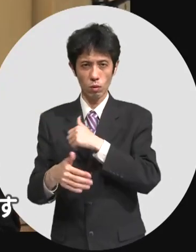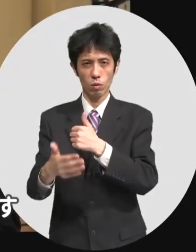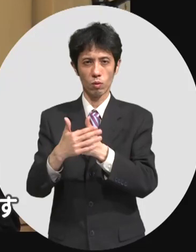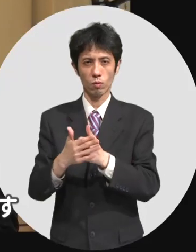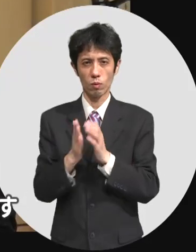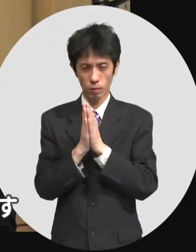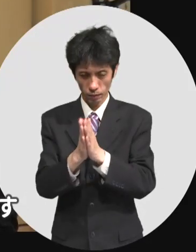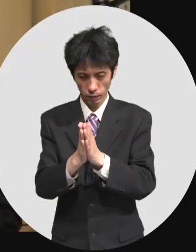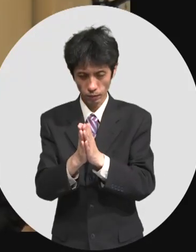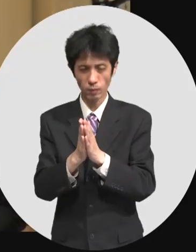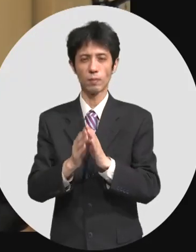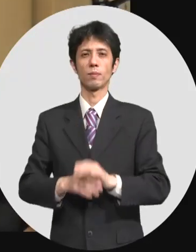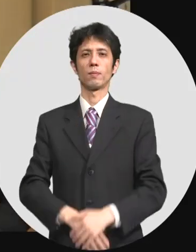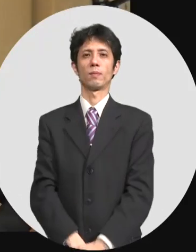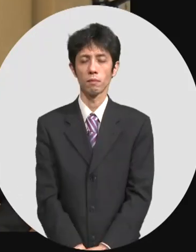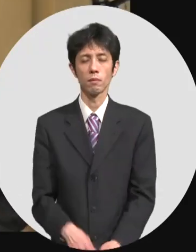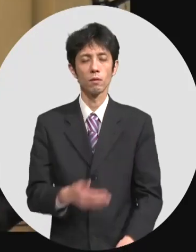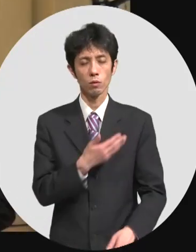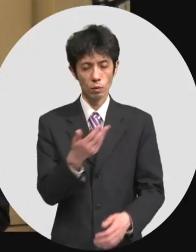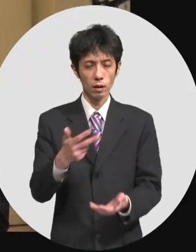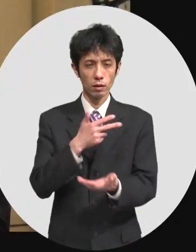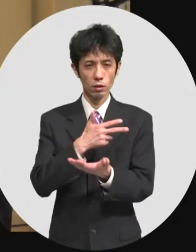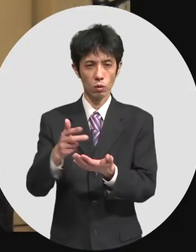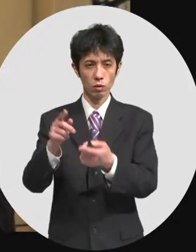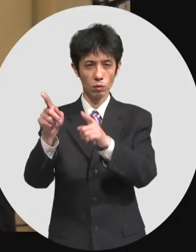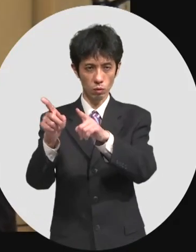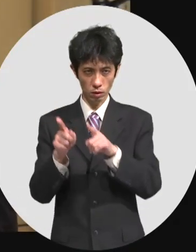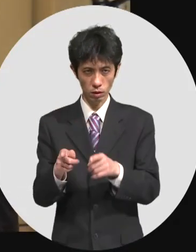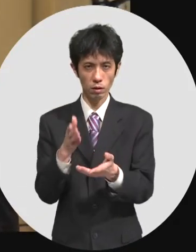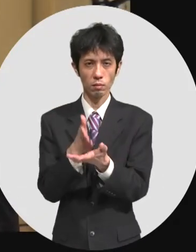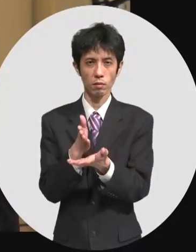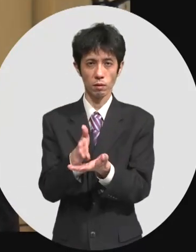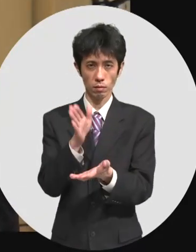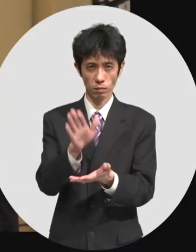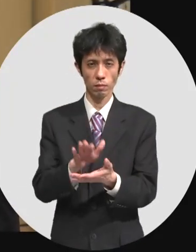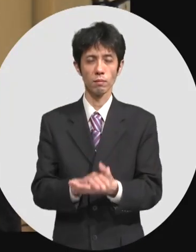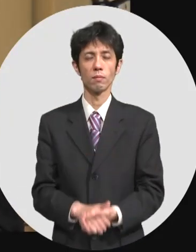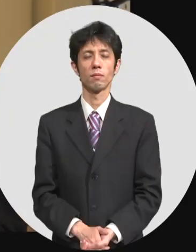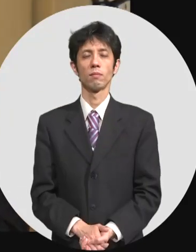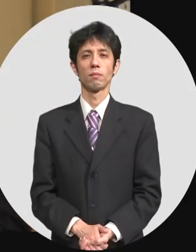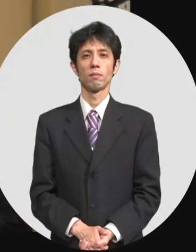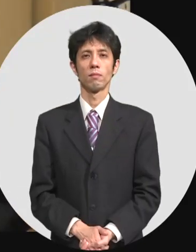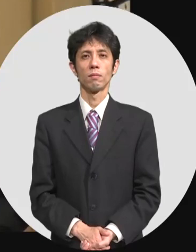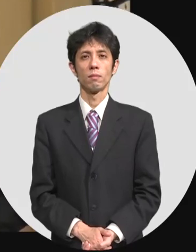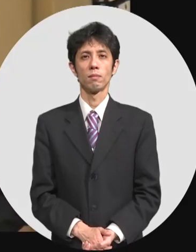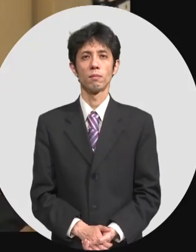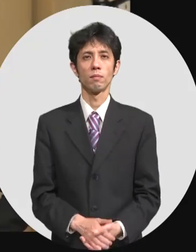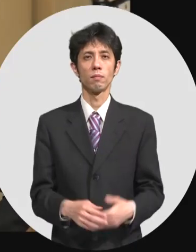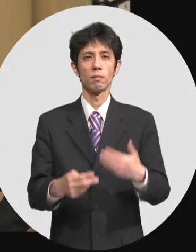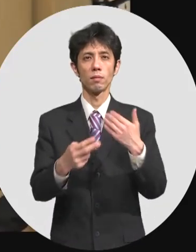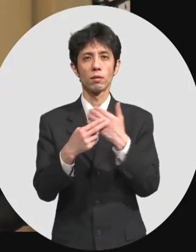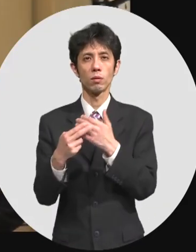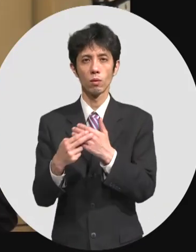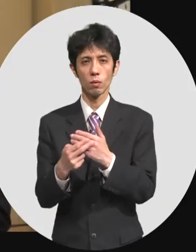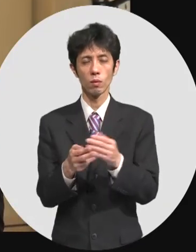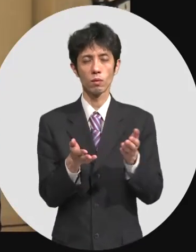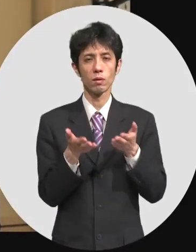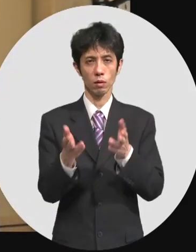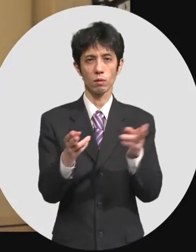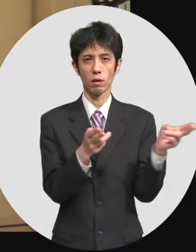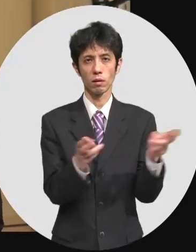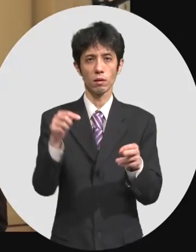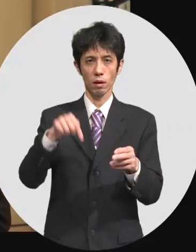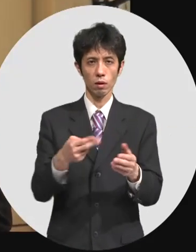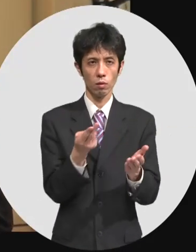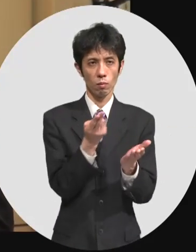ろしくお願いしたいと思います。それでは会見資料に従いまして説明させていただきます。ちょっとこれ医療提供体